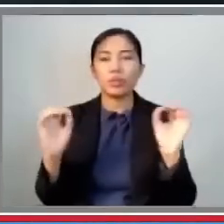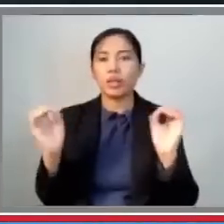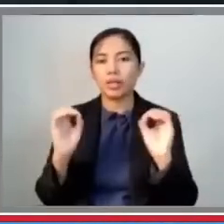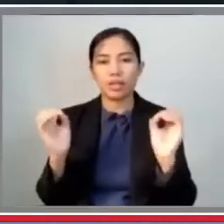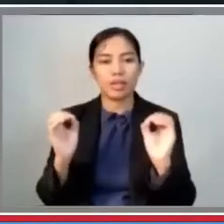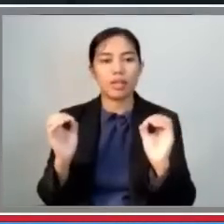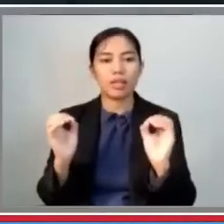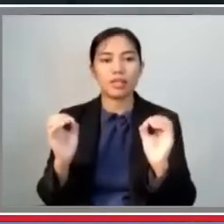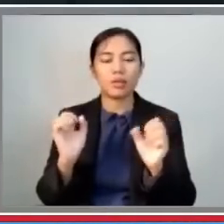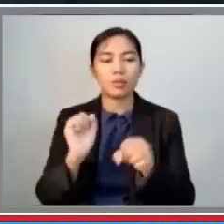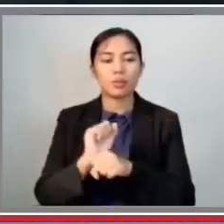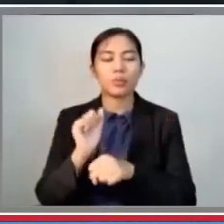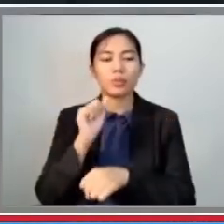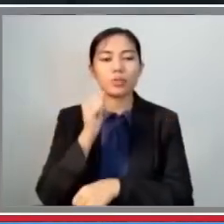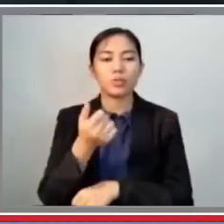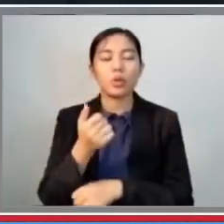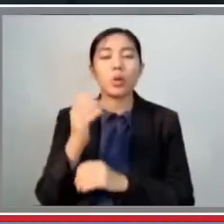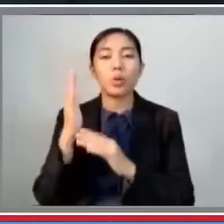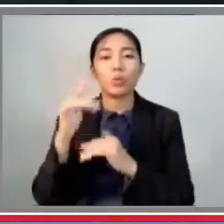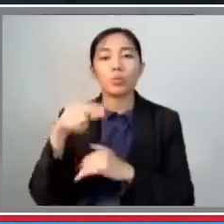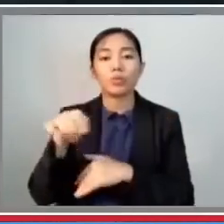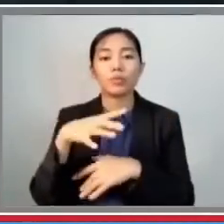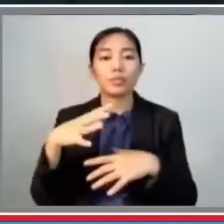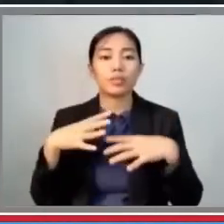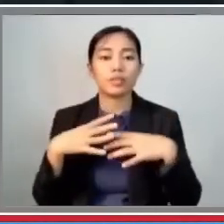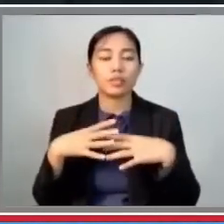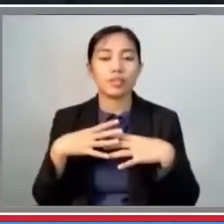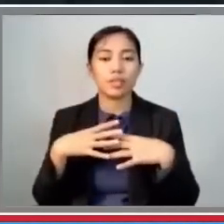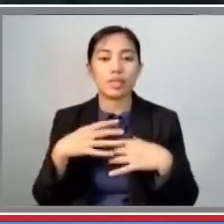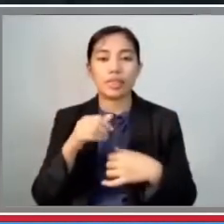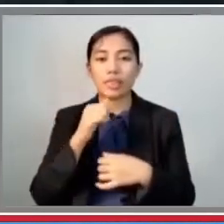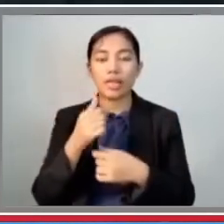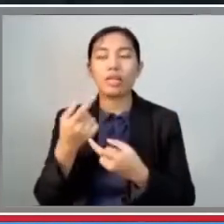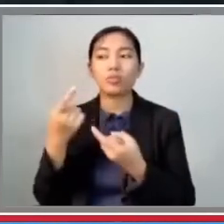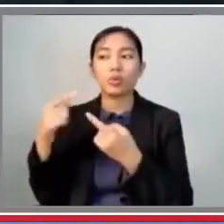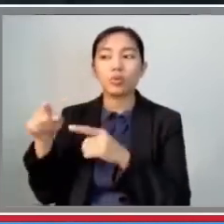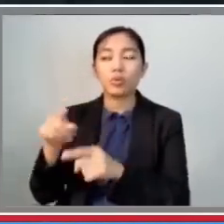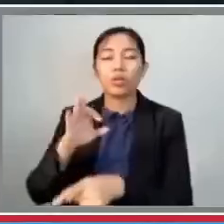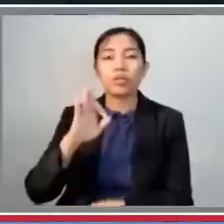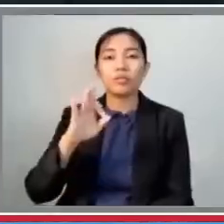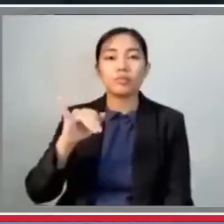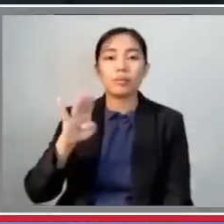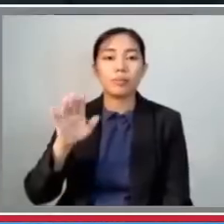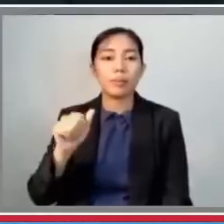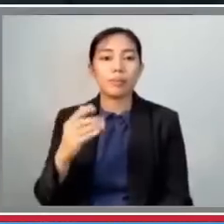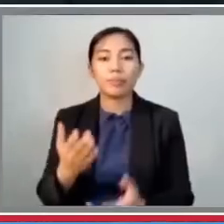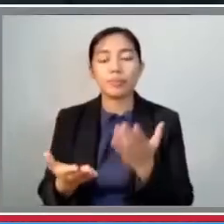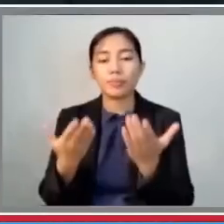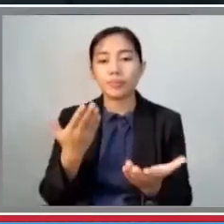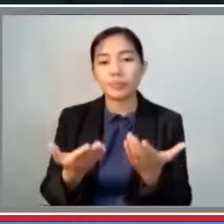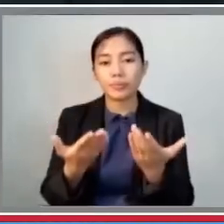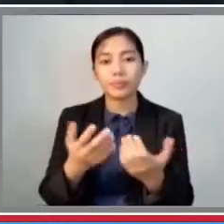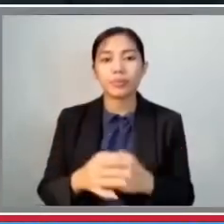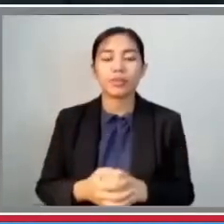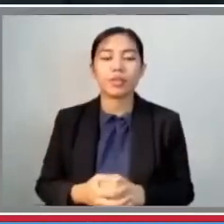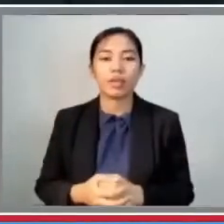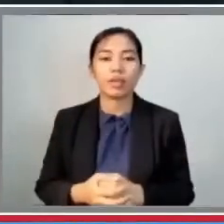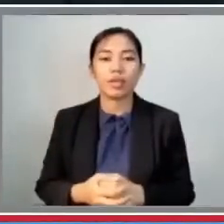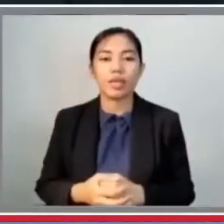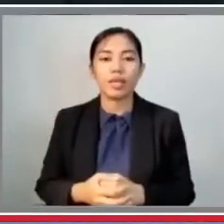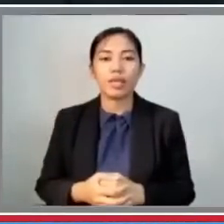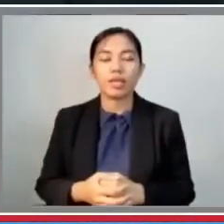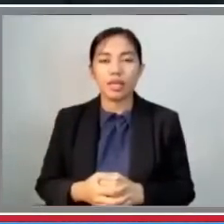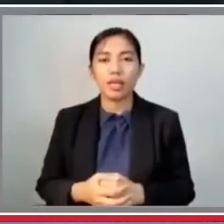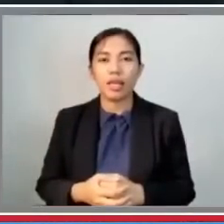magbabakasyon na hindi naman po manonood ng FIBA opening Ay baka pwede na po silang bumyahe ngayong araw